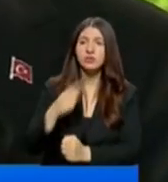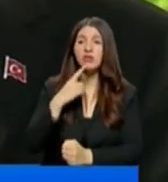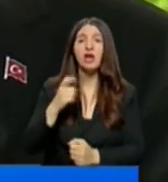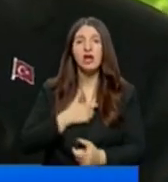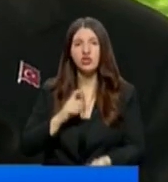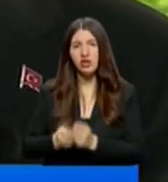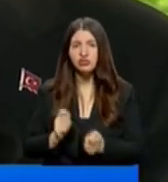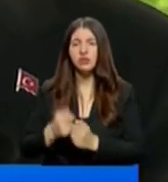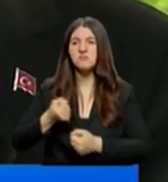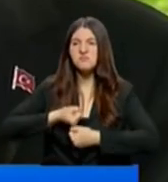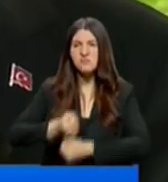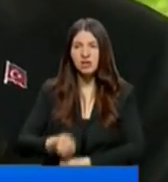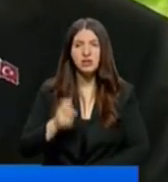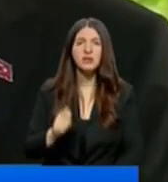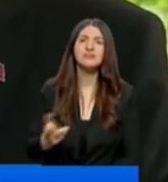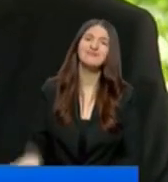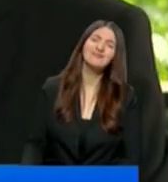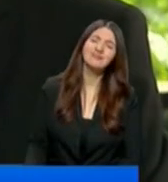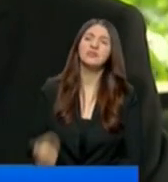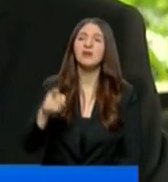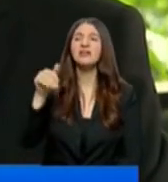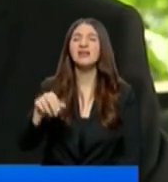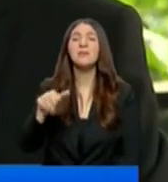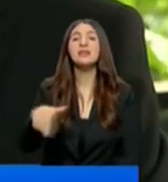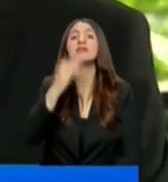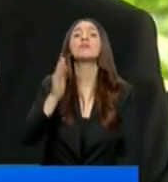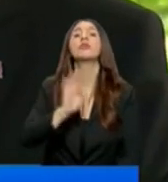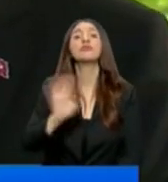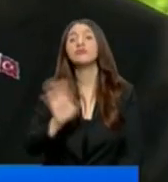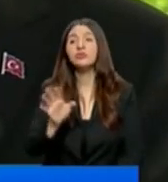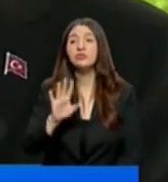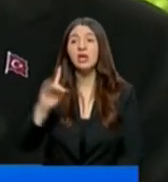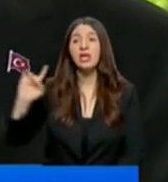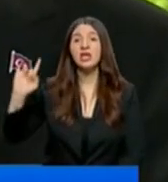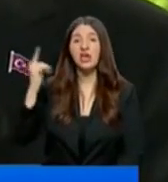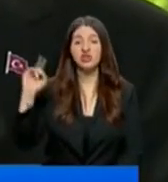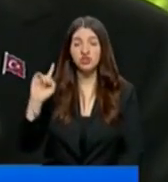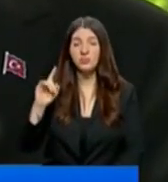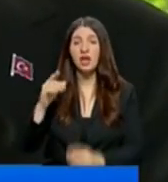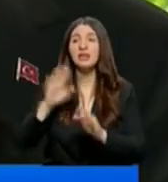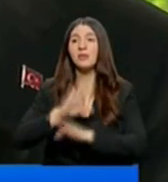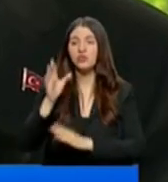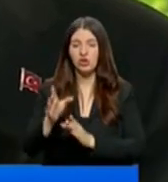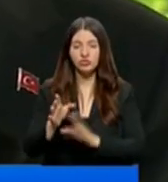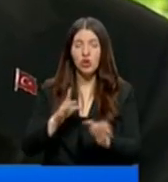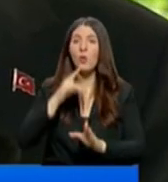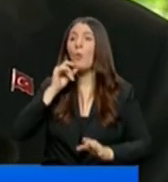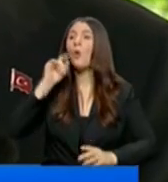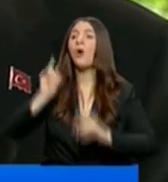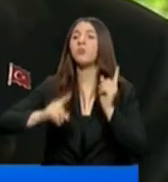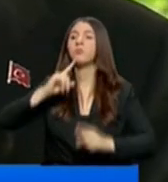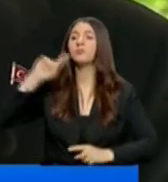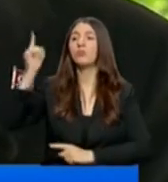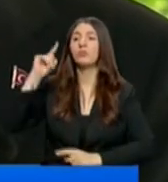kanunları değiştirirseniz, baskıları uygularsanız o zaman geldiğiniz gibi gitmiyorsunuz. Rejim demokrasiden çıkıyor, otoriter bir rejime